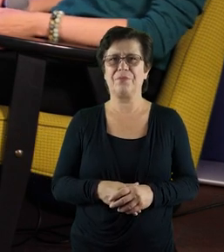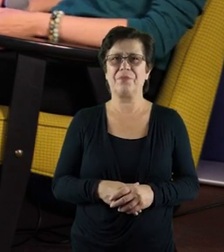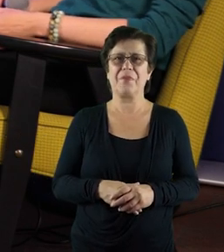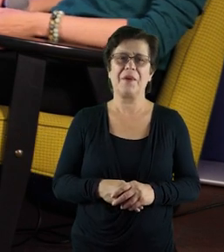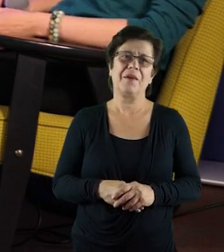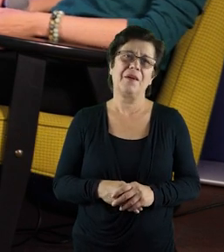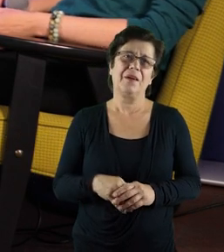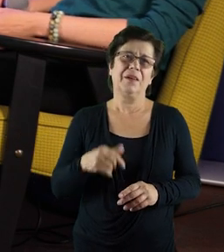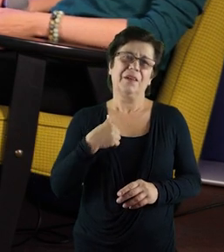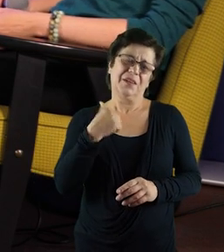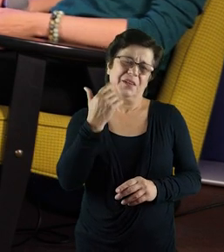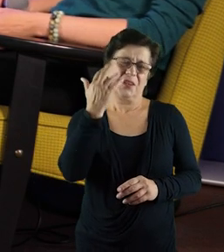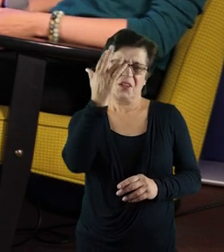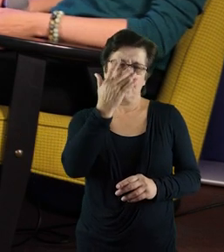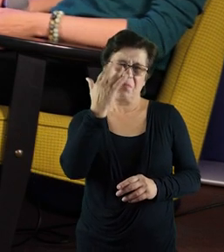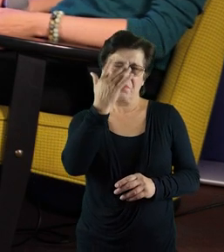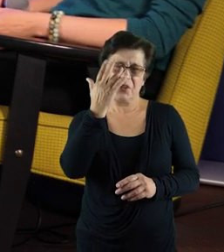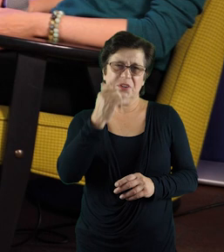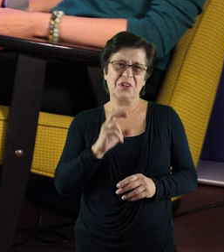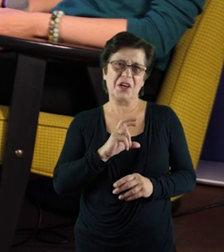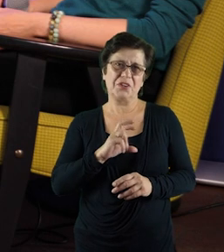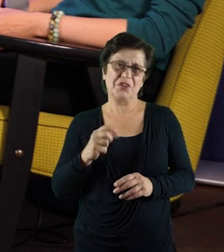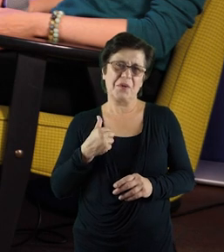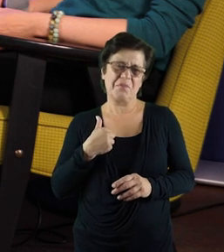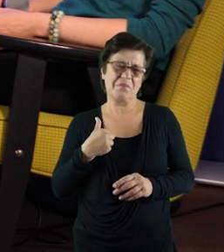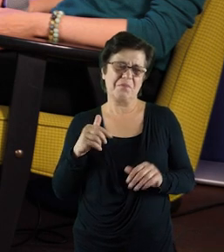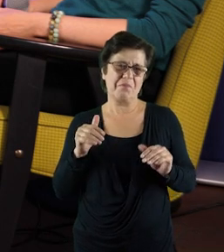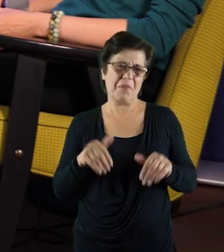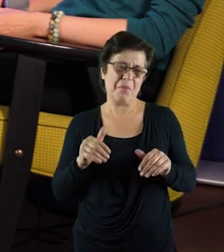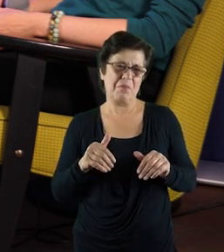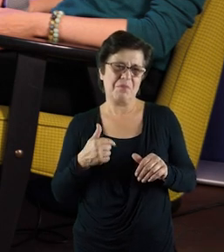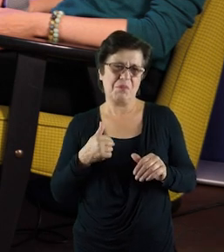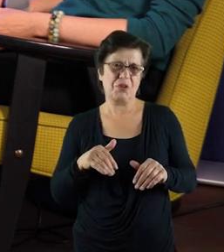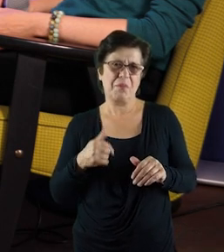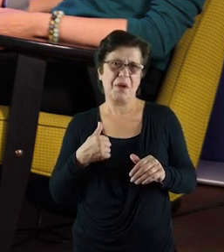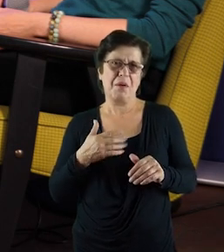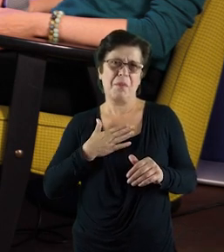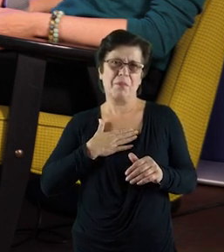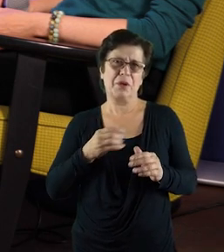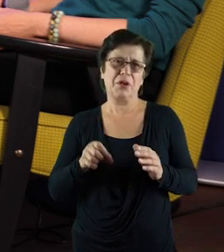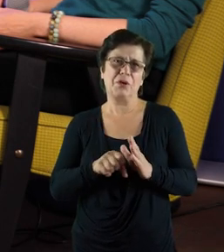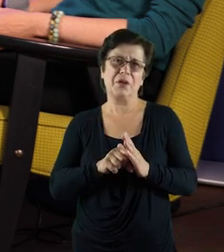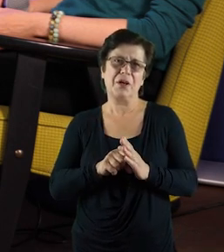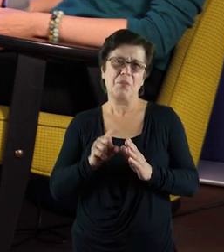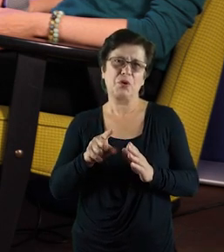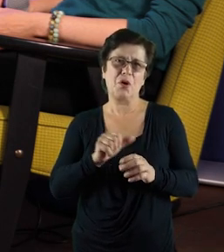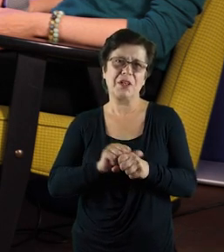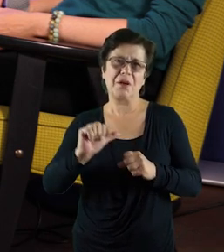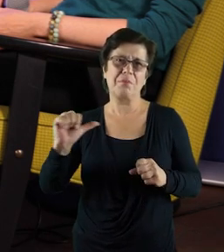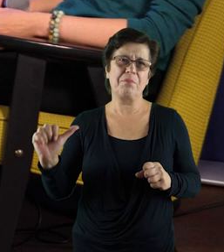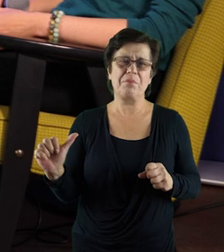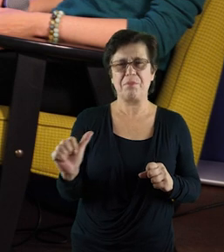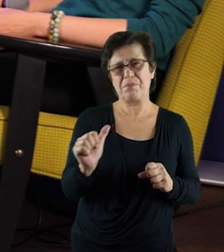Właśnie ja się zastanawiam, czy tu nie mamy do czynienia z pewnym paradoksem, bo kim jest ten wygnaniec ptaków? Jeżeli pomyślimy o tej pierwszej